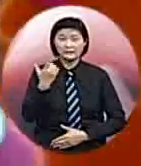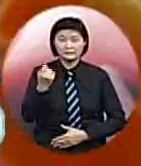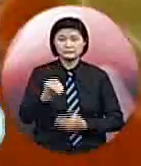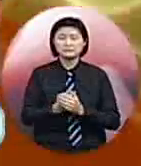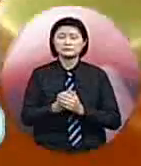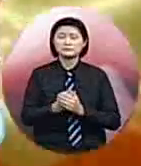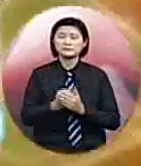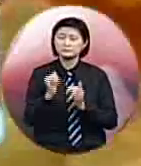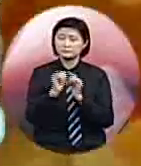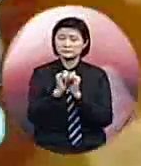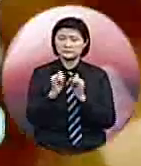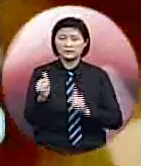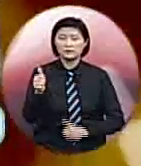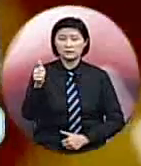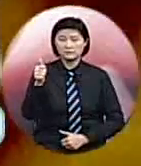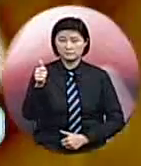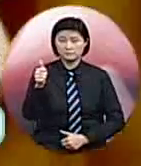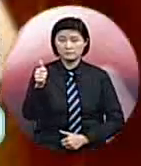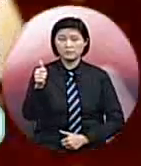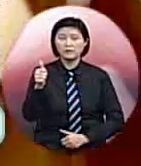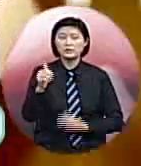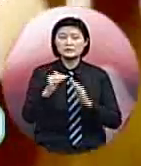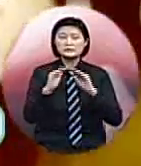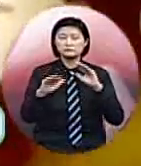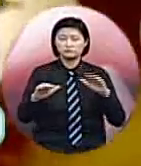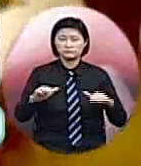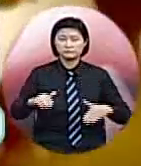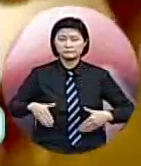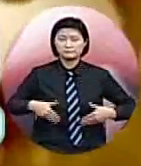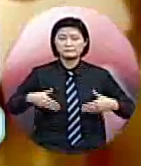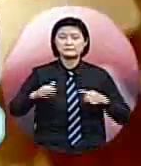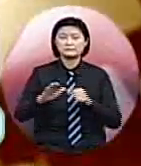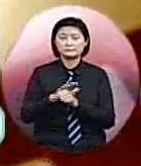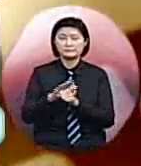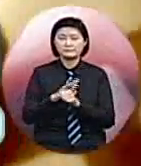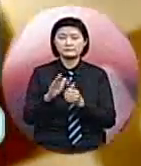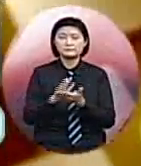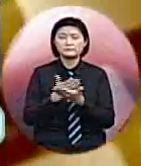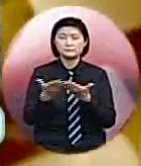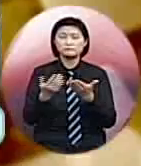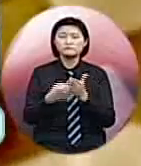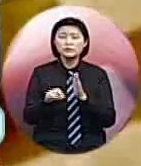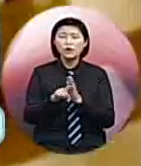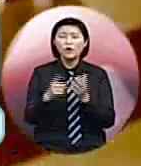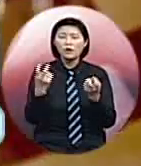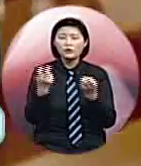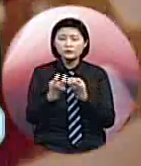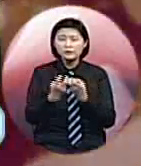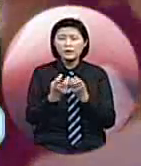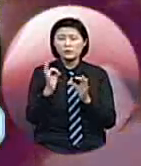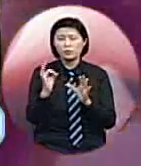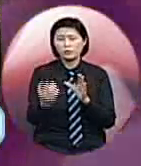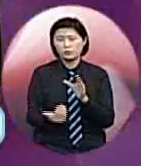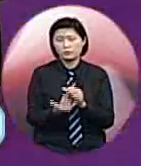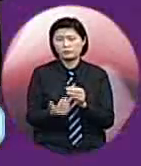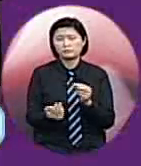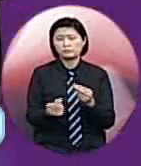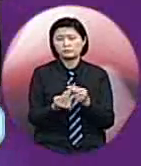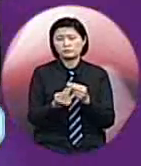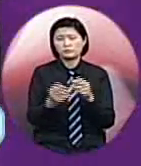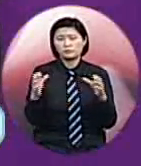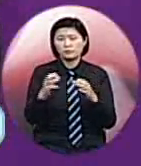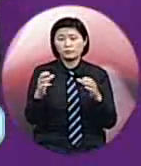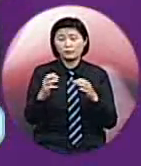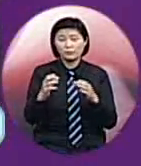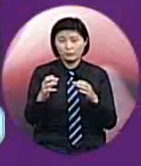받는 분께서 이웃 사랑을 위해서 그 매일 얼마씩 동전을 모아가지고